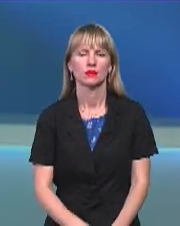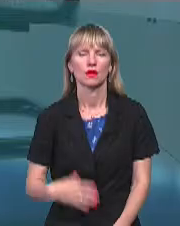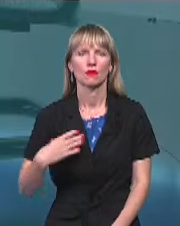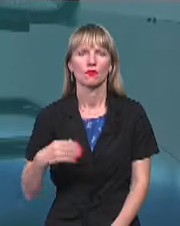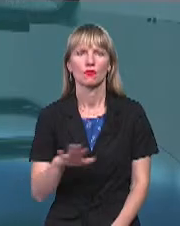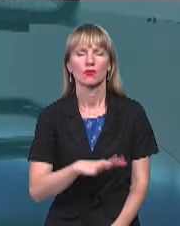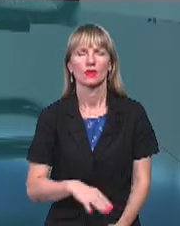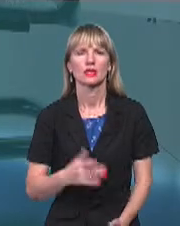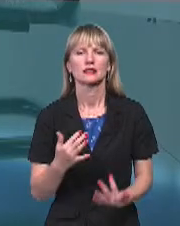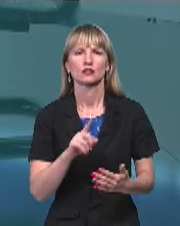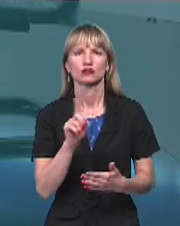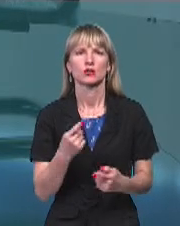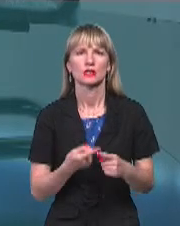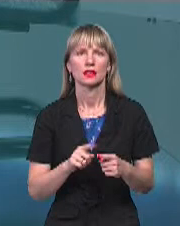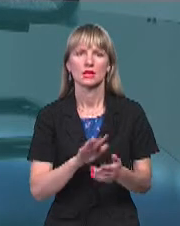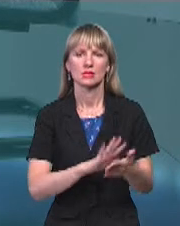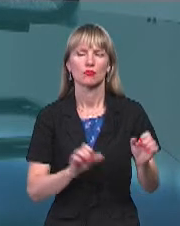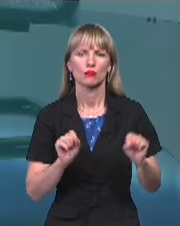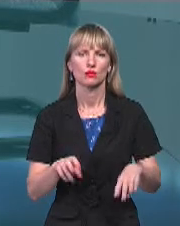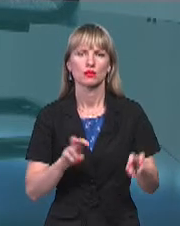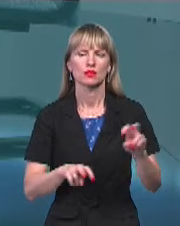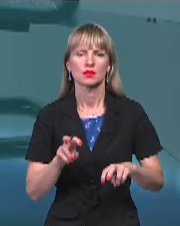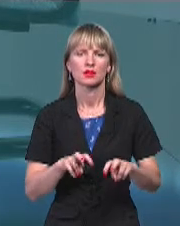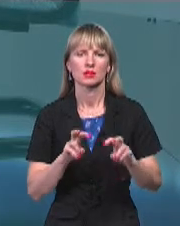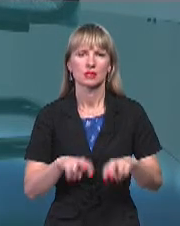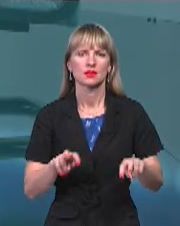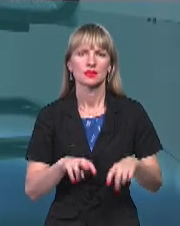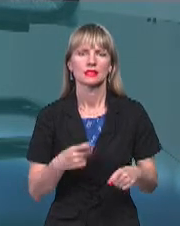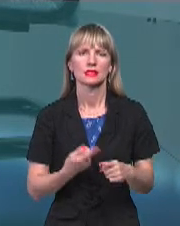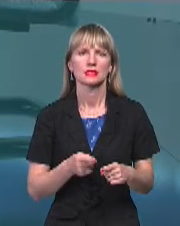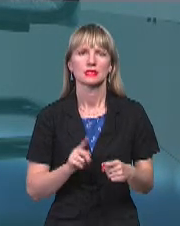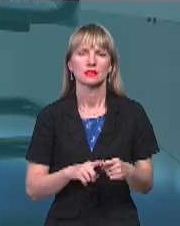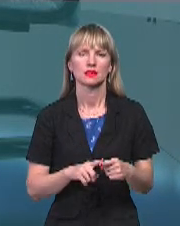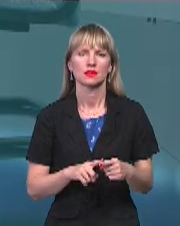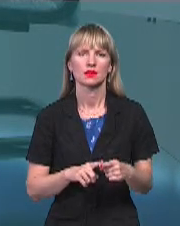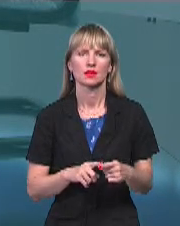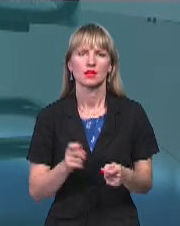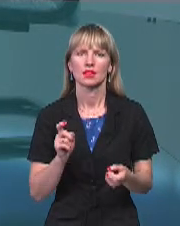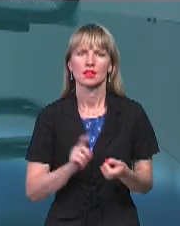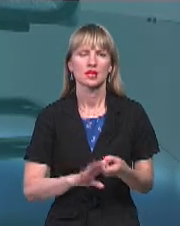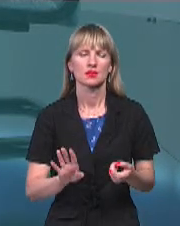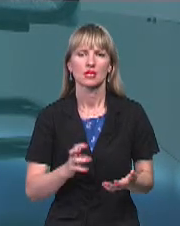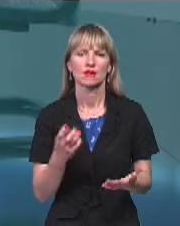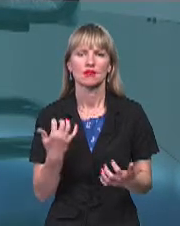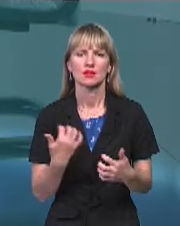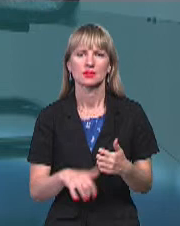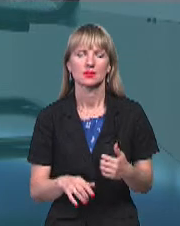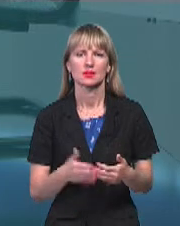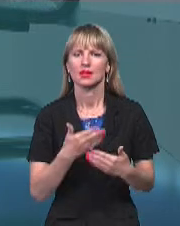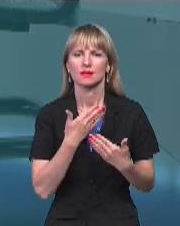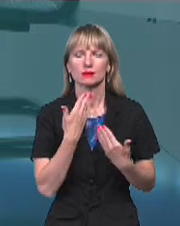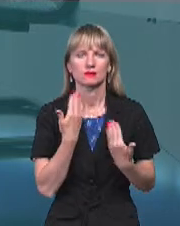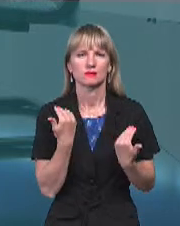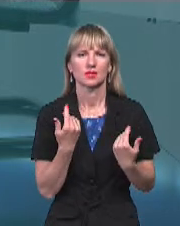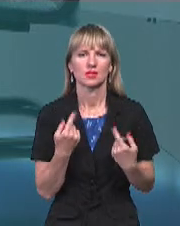скільки часу ось ця заявка може розглядатися? Це не залежить. В середньому? Ні, в середньому